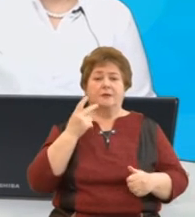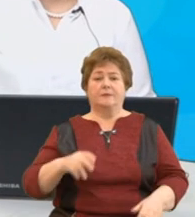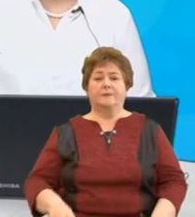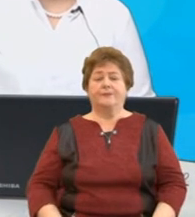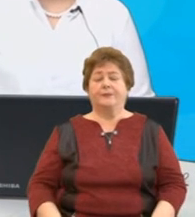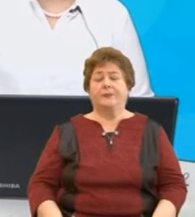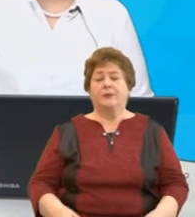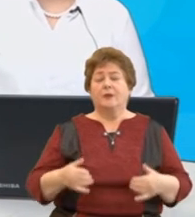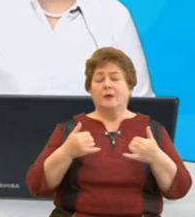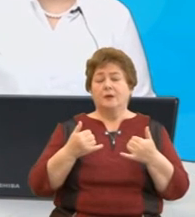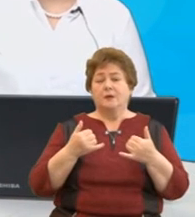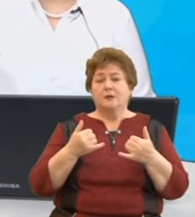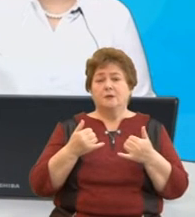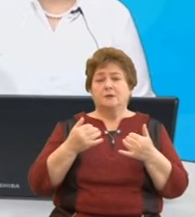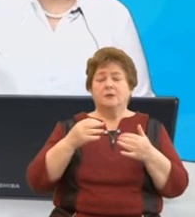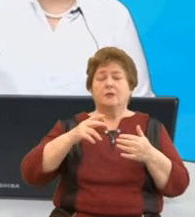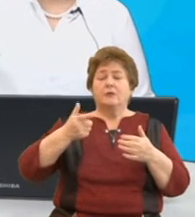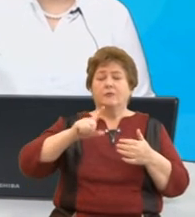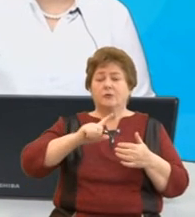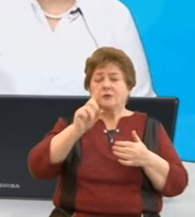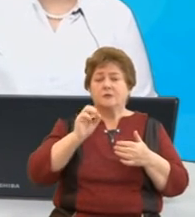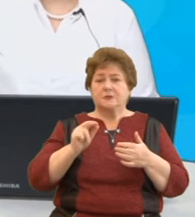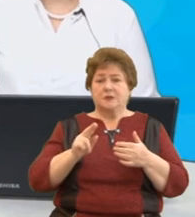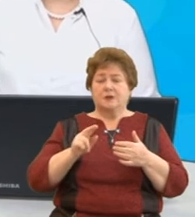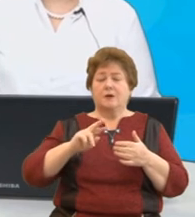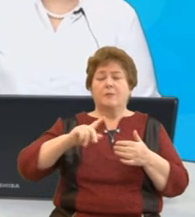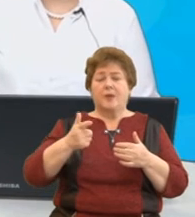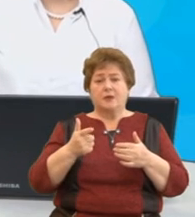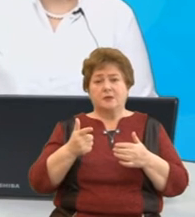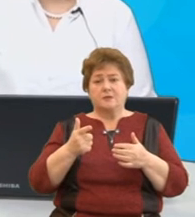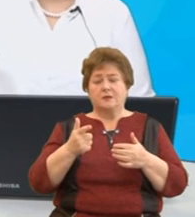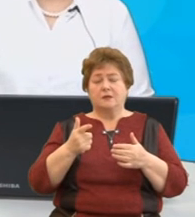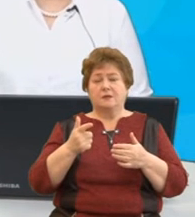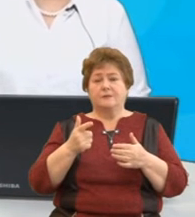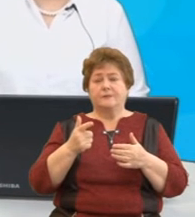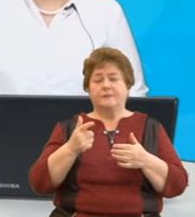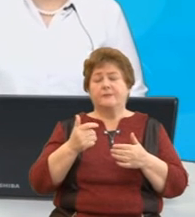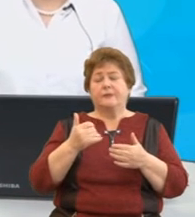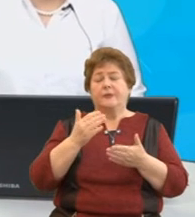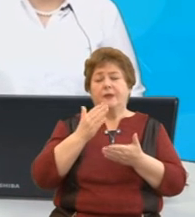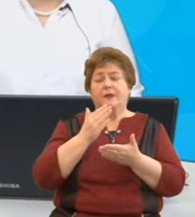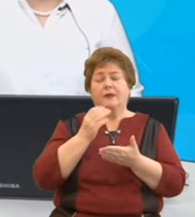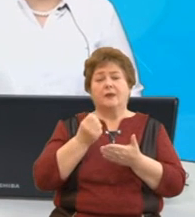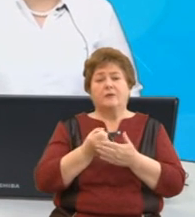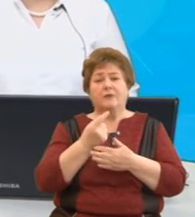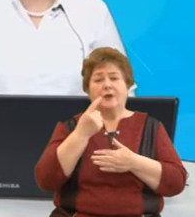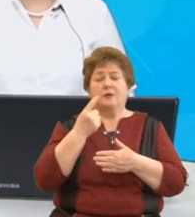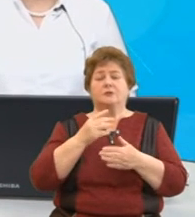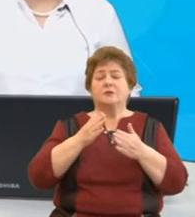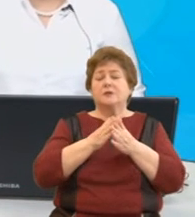так твердо разделительный знак и мягкий разделительный знак у нас являются